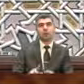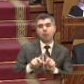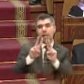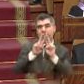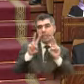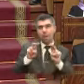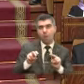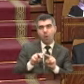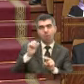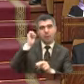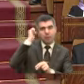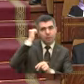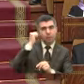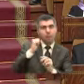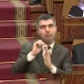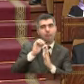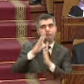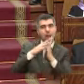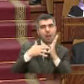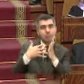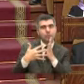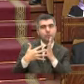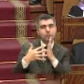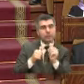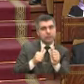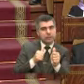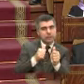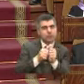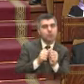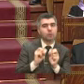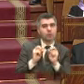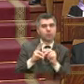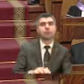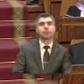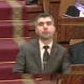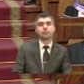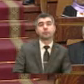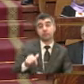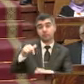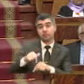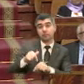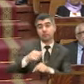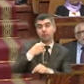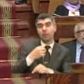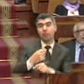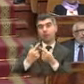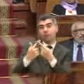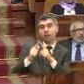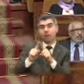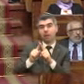والتكوين المهني كاين برامج كاين المتابعة، ولكن كاين واحد الفئة أخرى اللي ماشي من